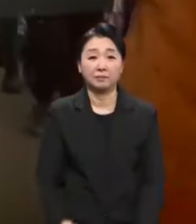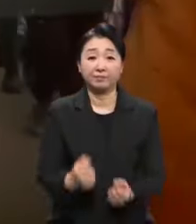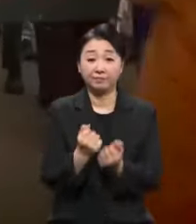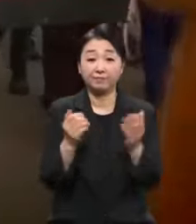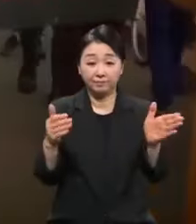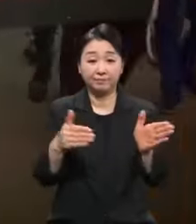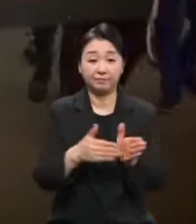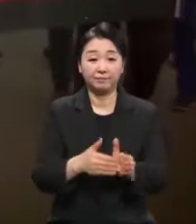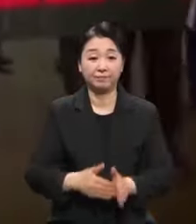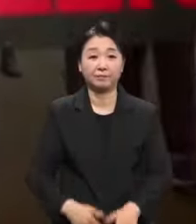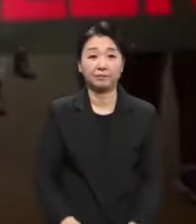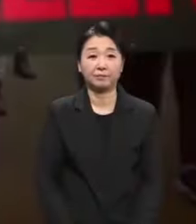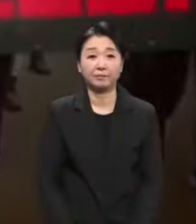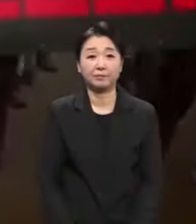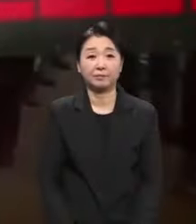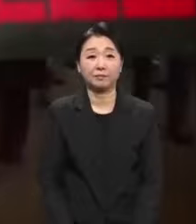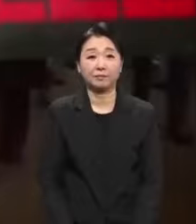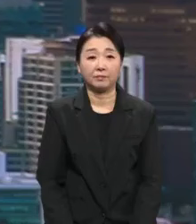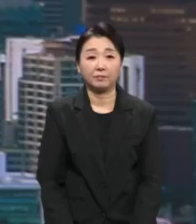JTBC 김필규입니다.